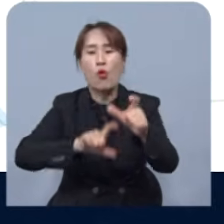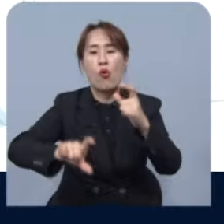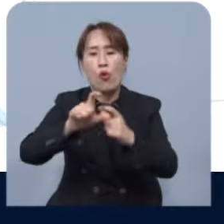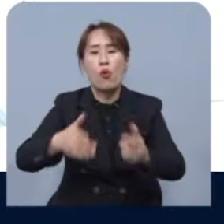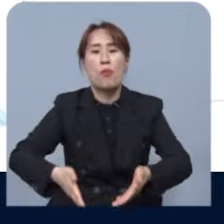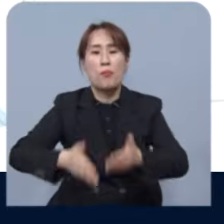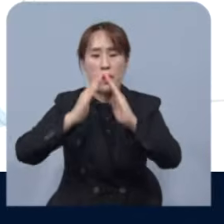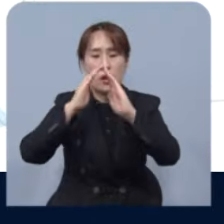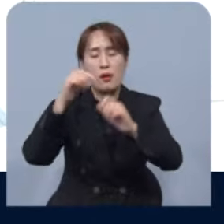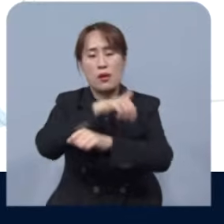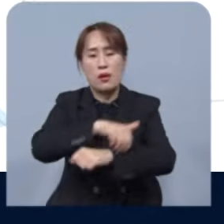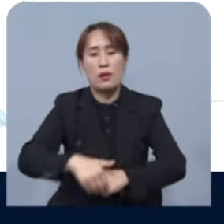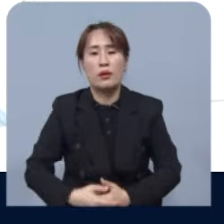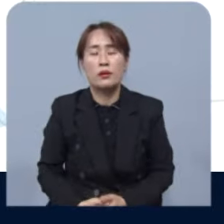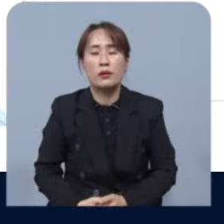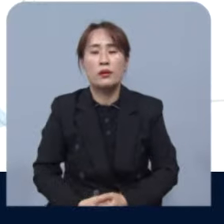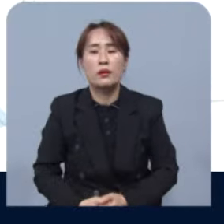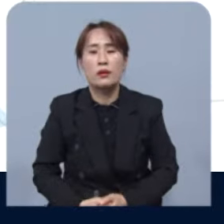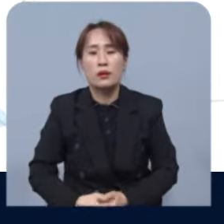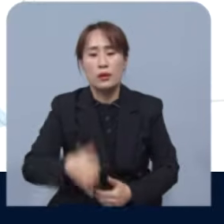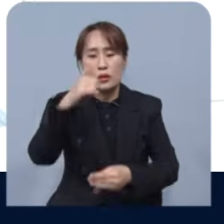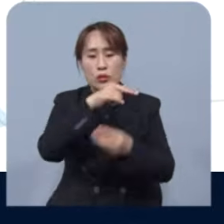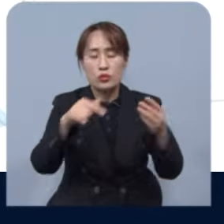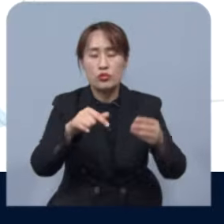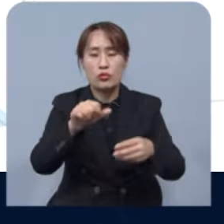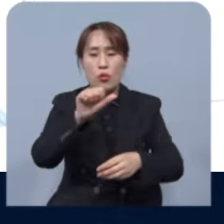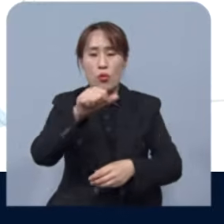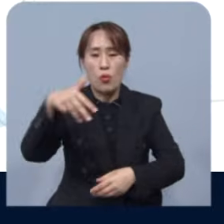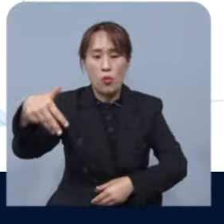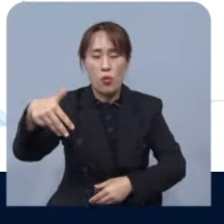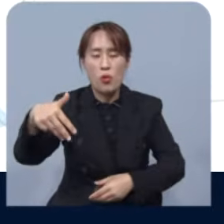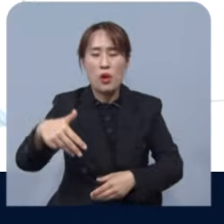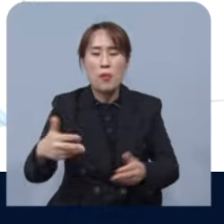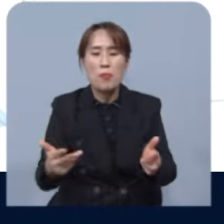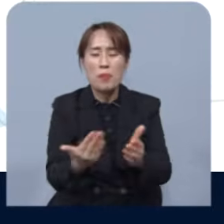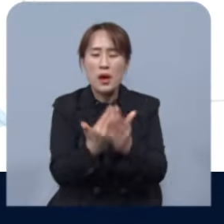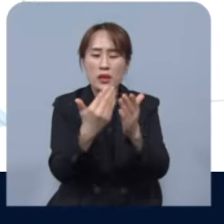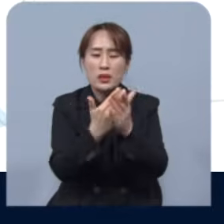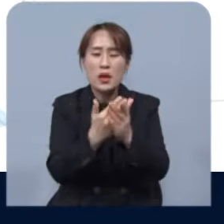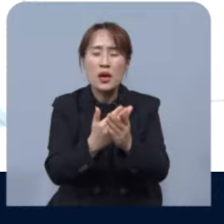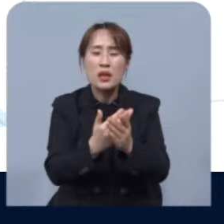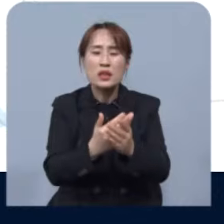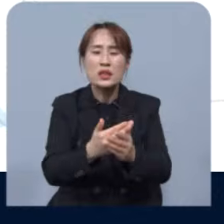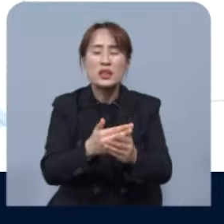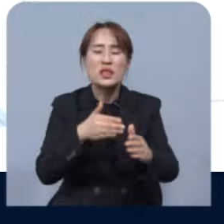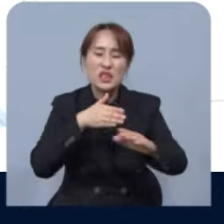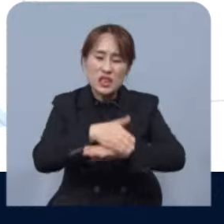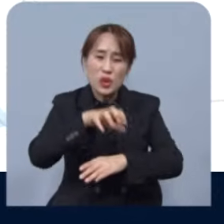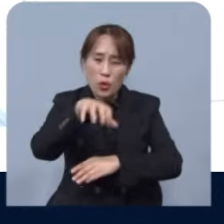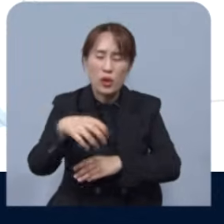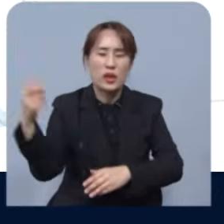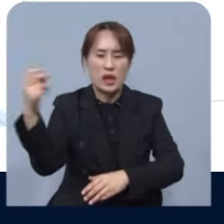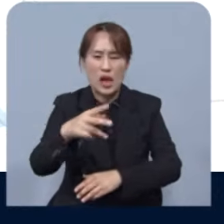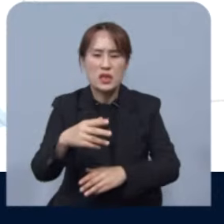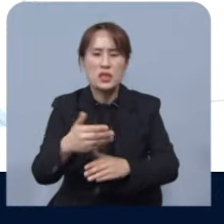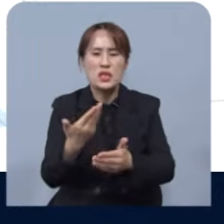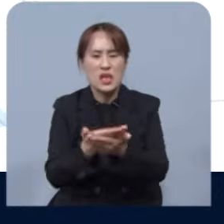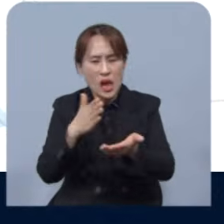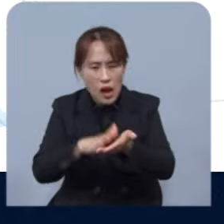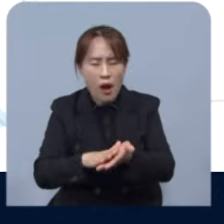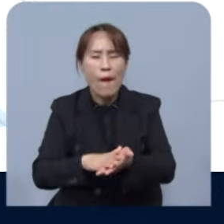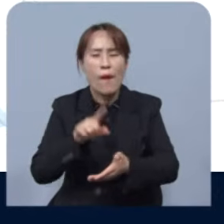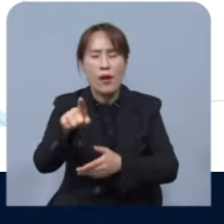추가로 조성하겠습니다. 충주 오창 등 노후산업단지는 재생하여 경쟁력을